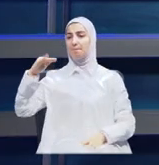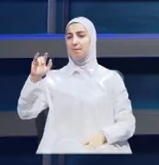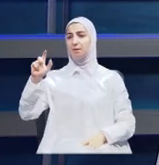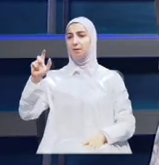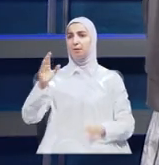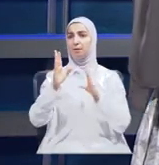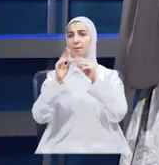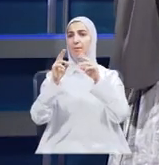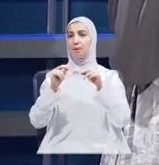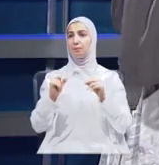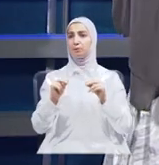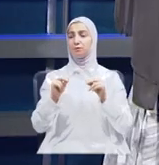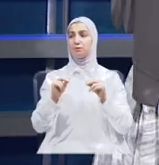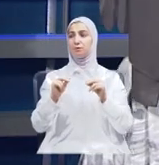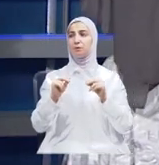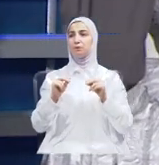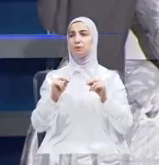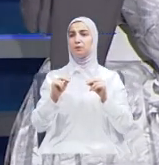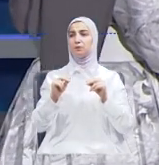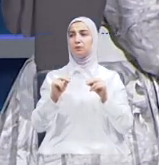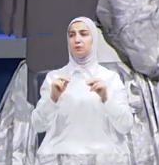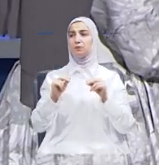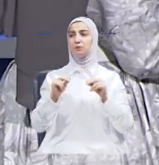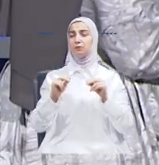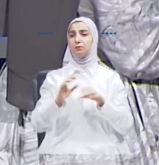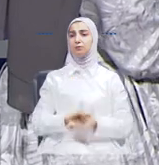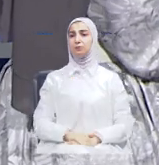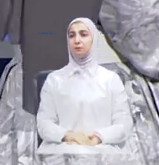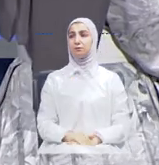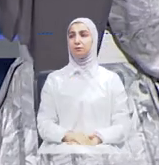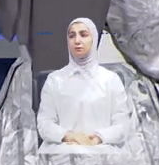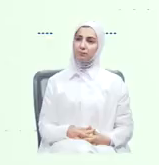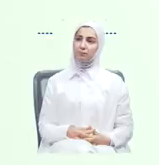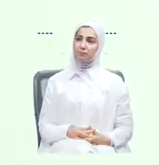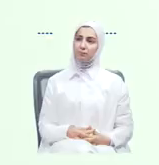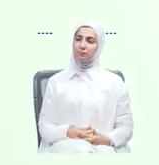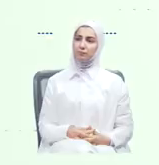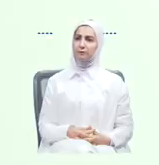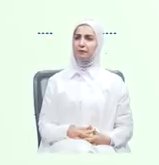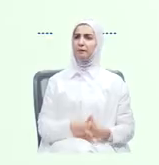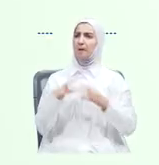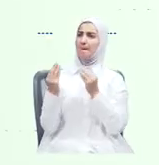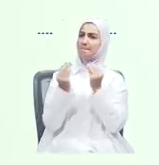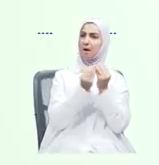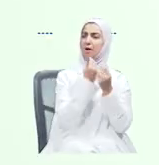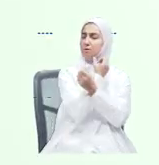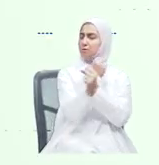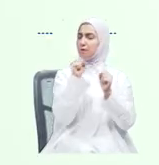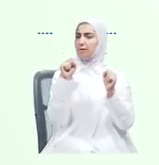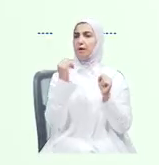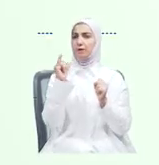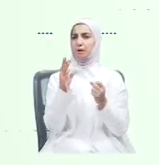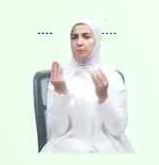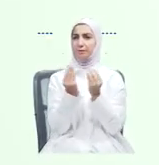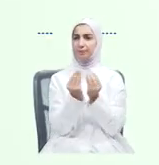مصر، خير الدين باشا في شمال أفريقيا. رافقت النهضة العربية